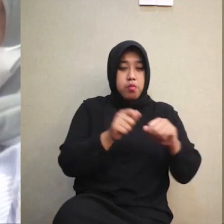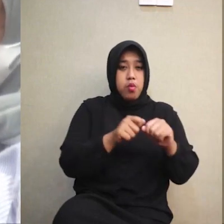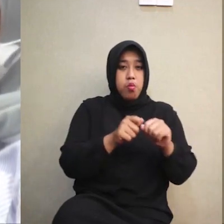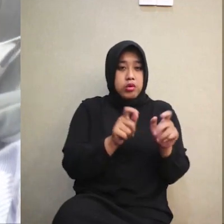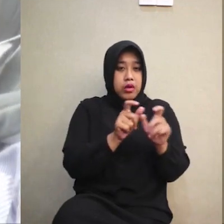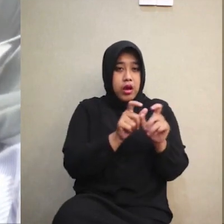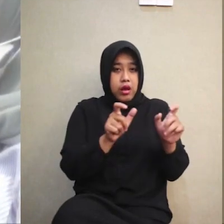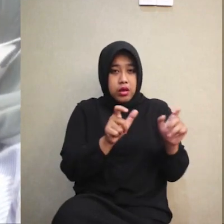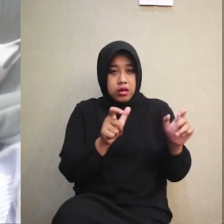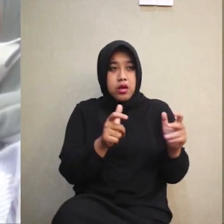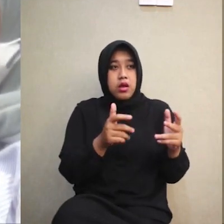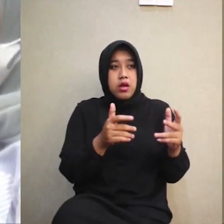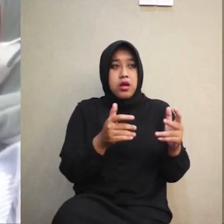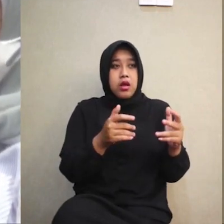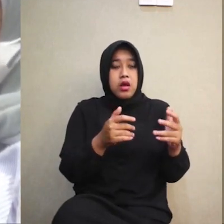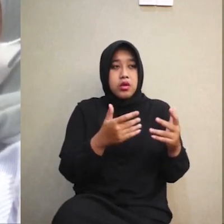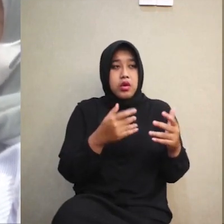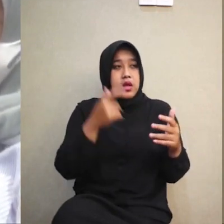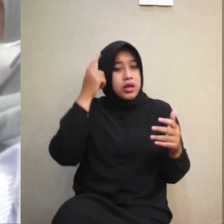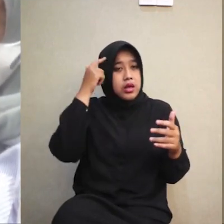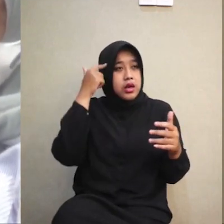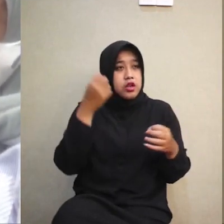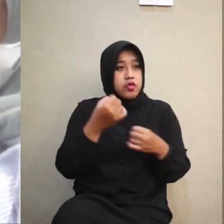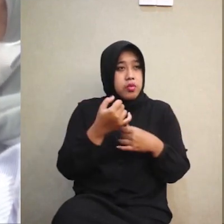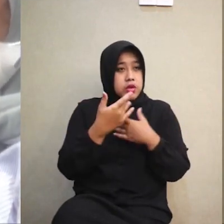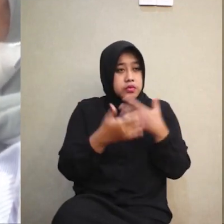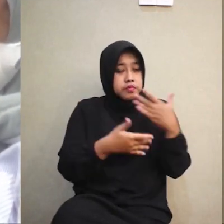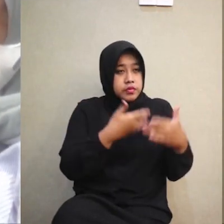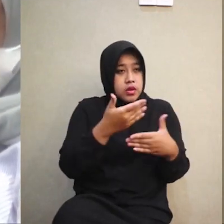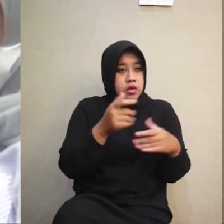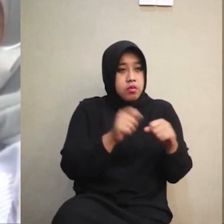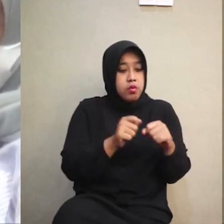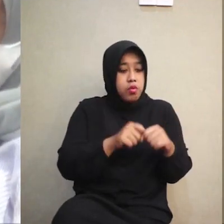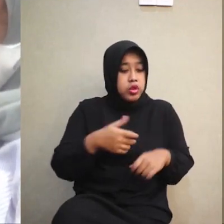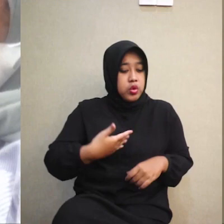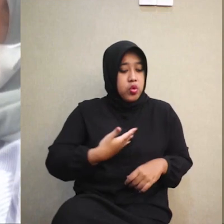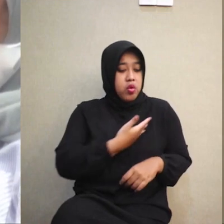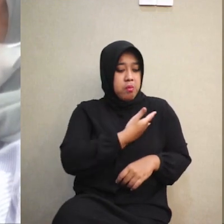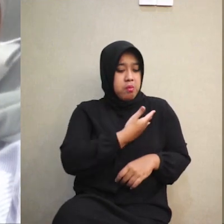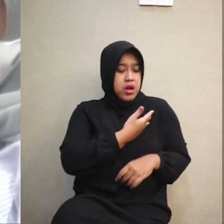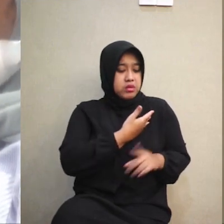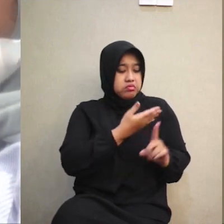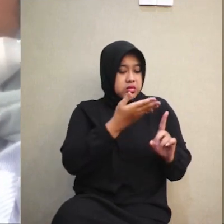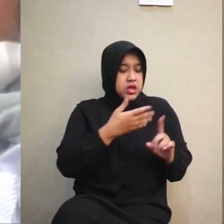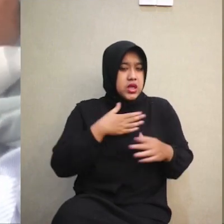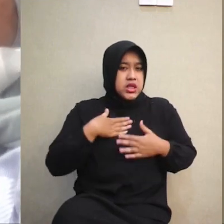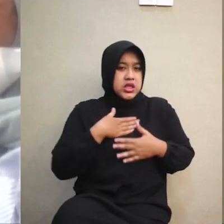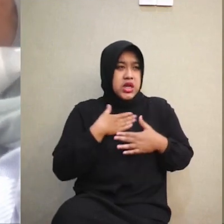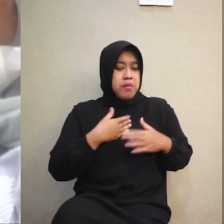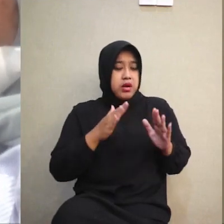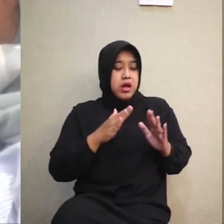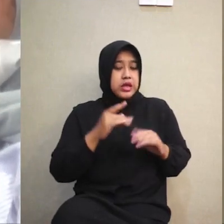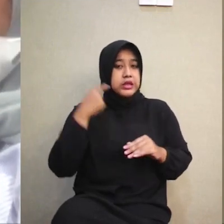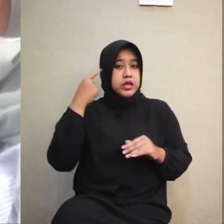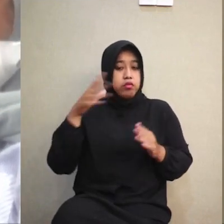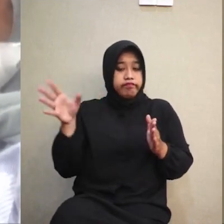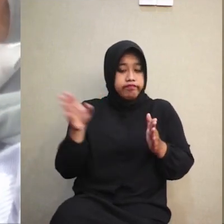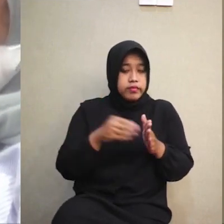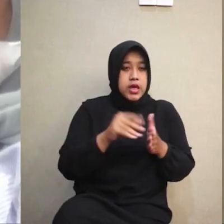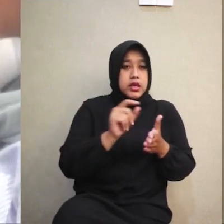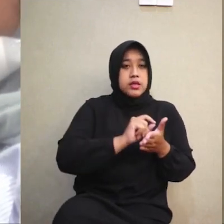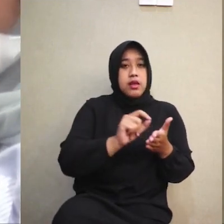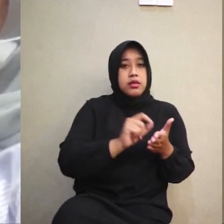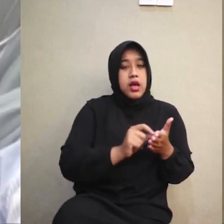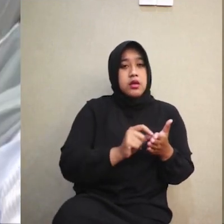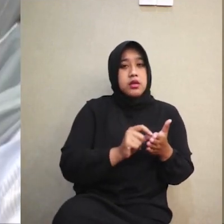ataupun Apa hal yang disampaikan itu kemudian membuat korban tidak nyaman itu selalu pemicatan gitu baik itu